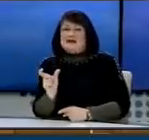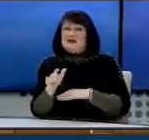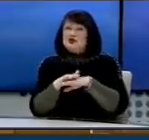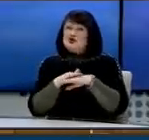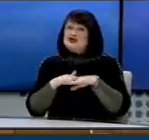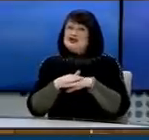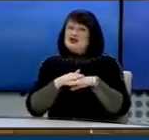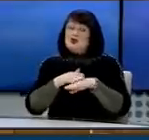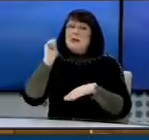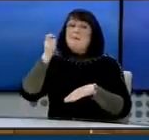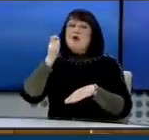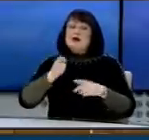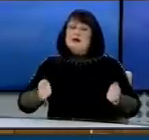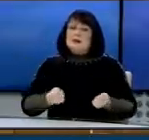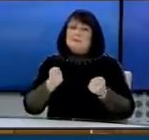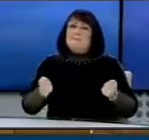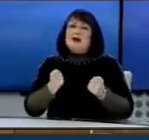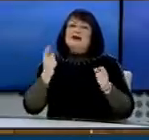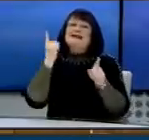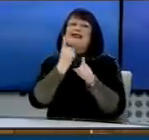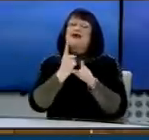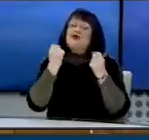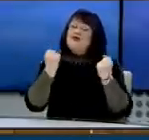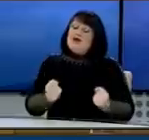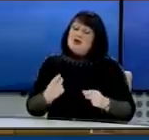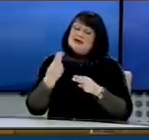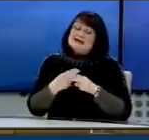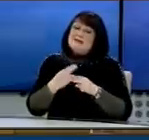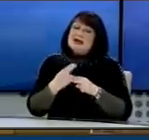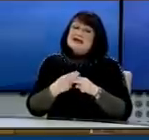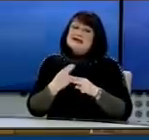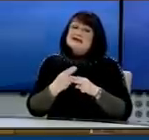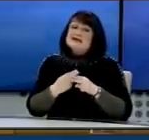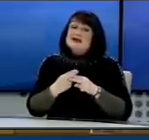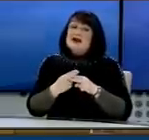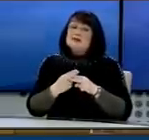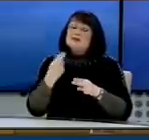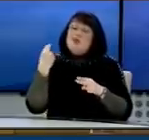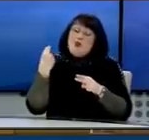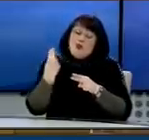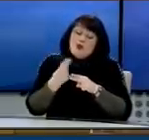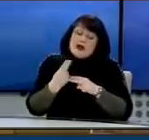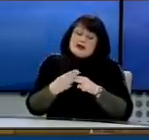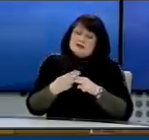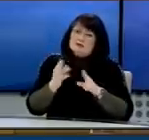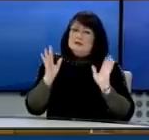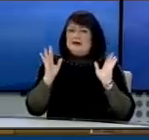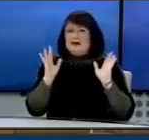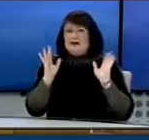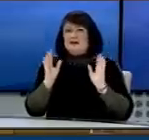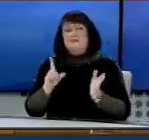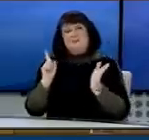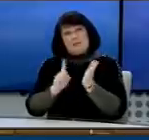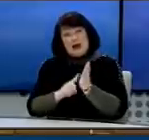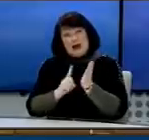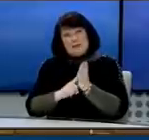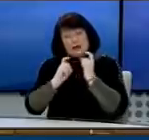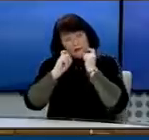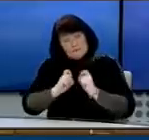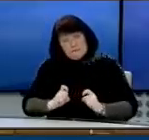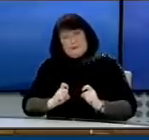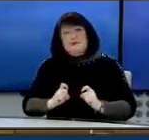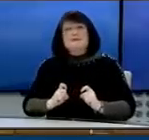μια πολιτική πράξη με ειδικό βάρος και με ξεχωριστή σημασία, η οποία οφείλει να